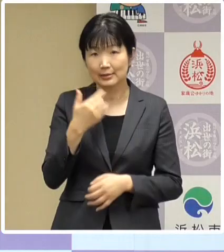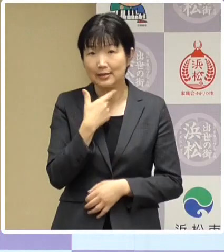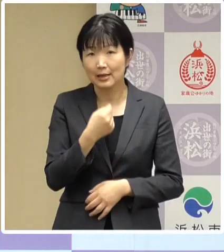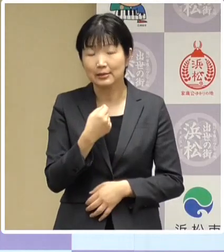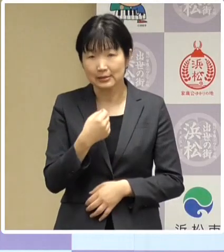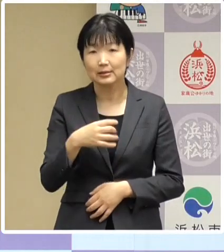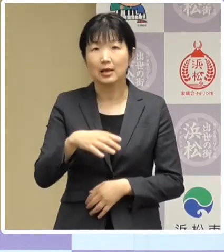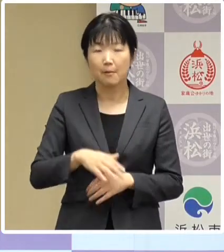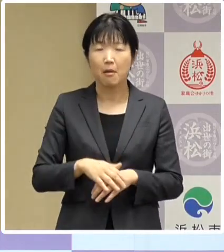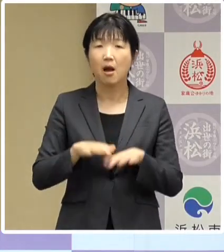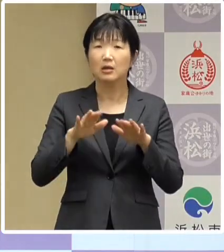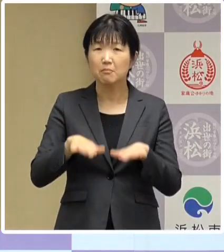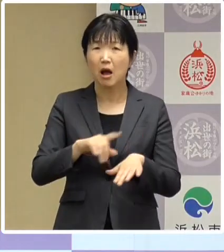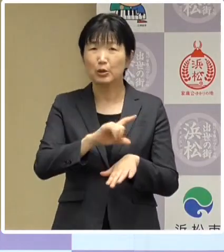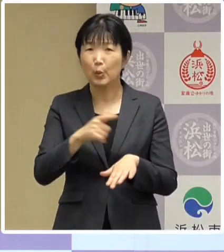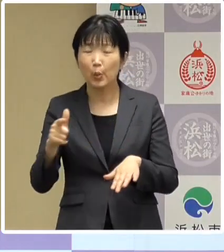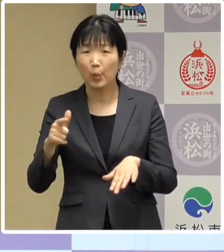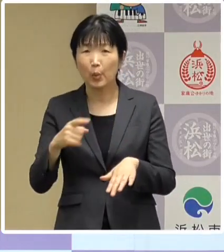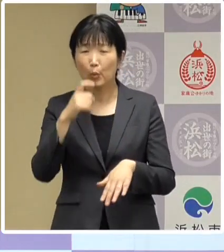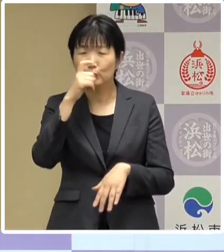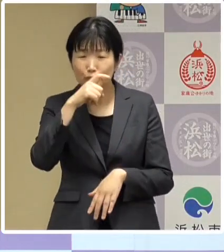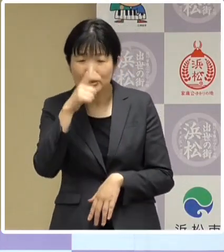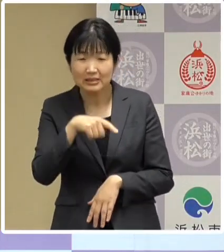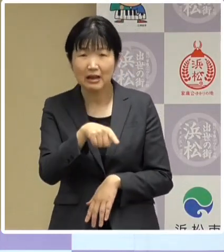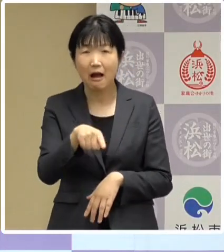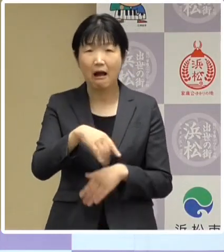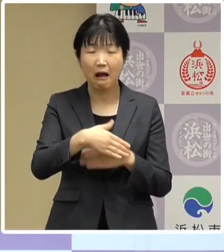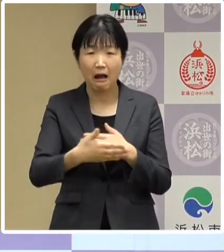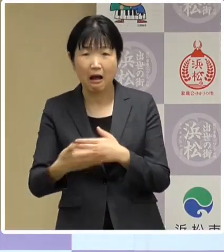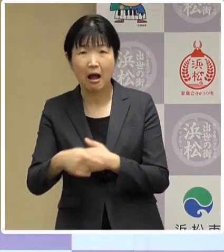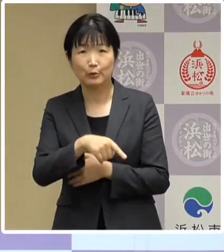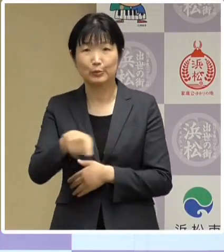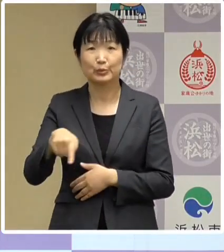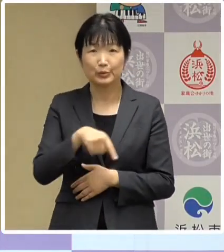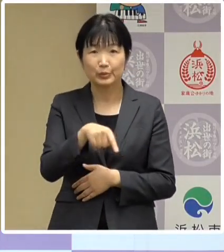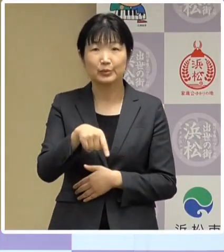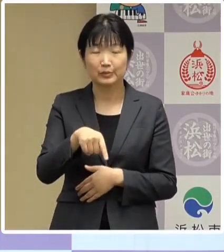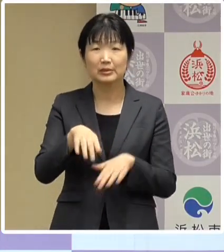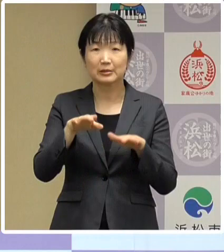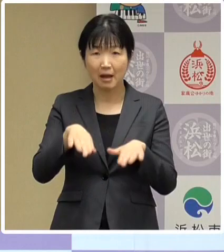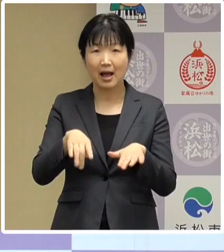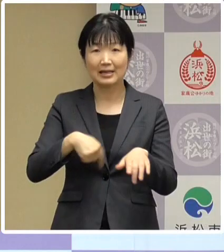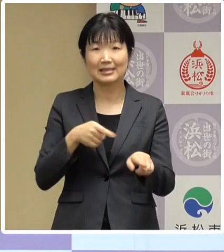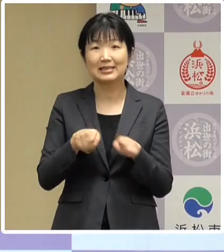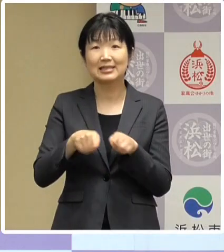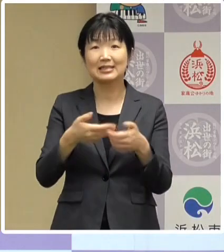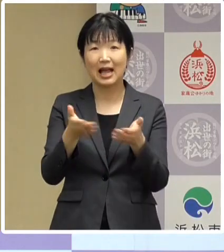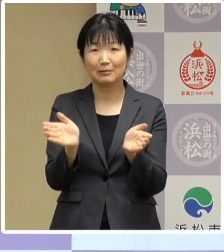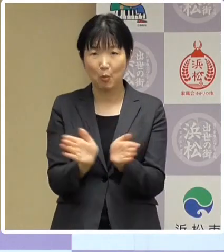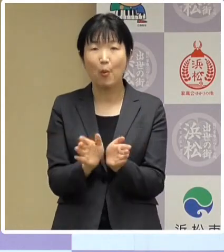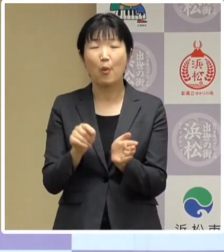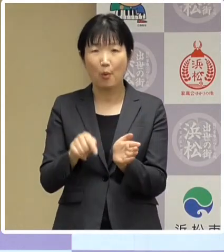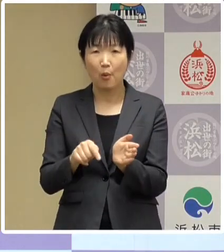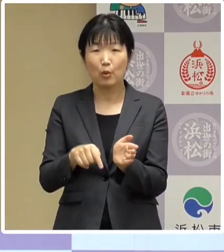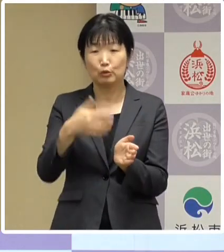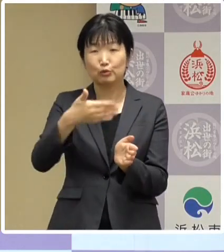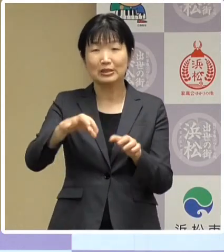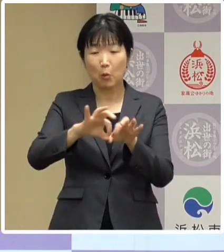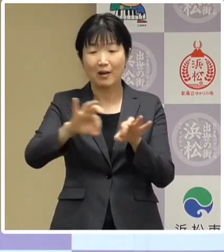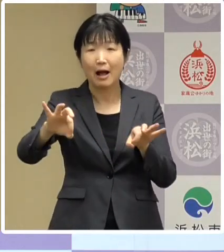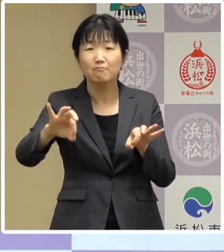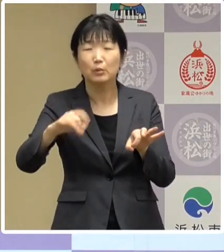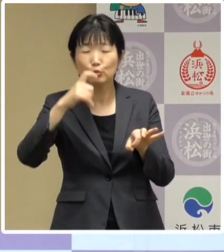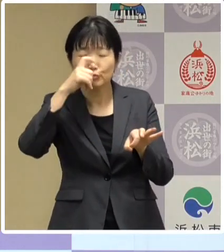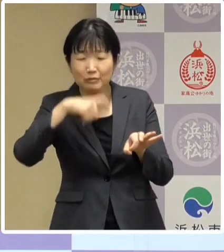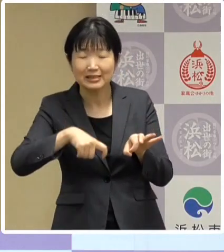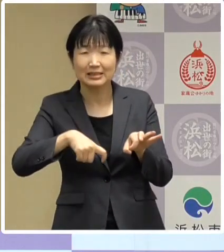その老朽化というところで、まあ、各今自治体耐久年数が、超えてしまっているものがかなり割合増えているかと思うん